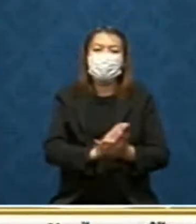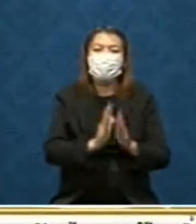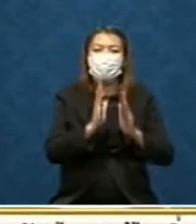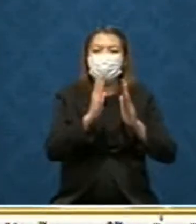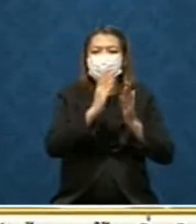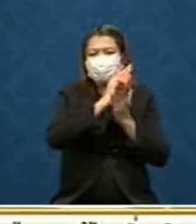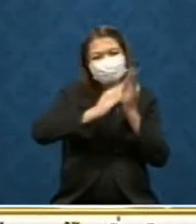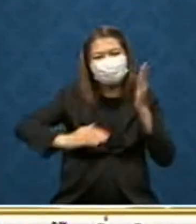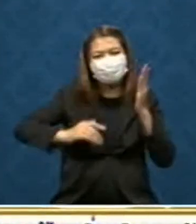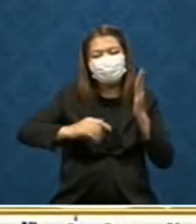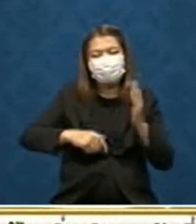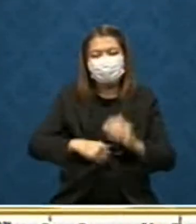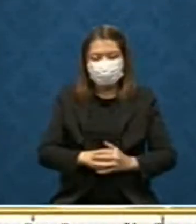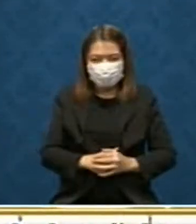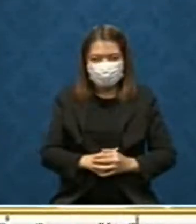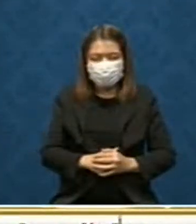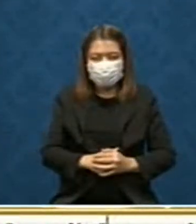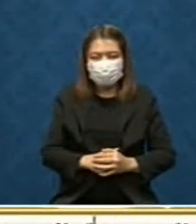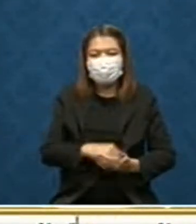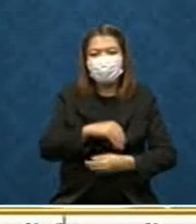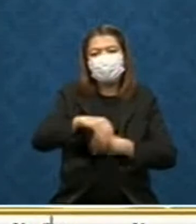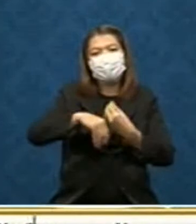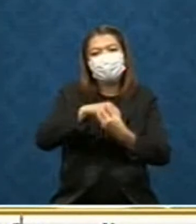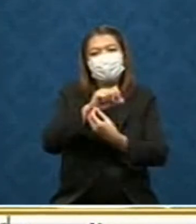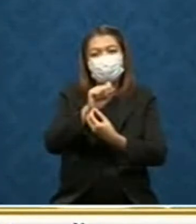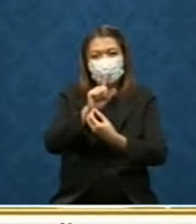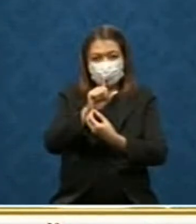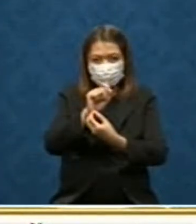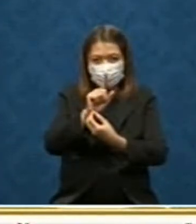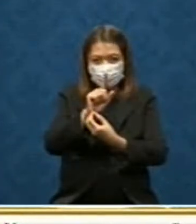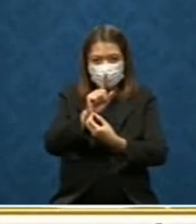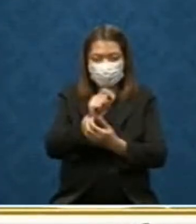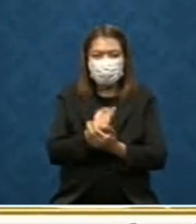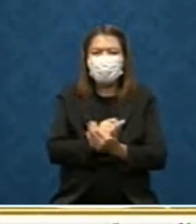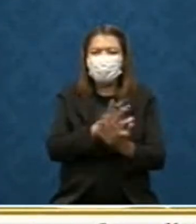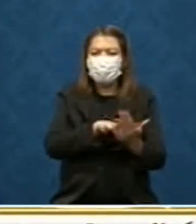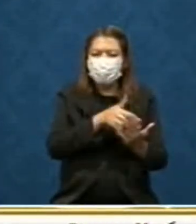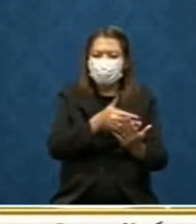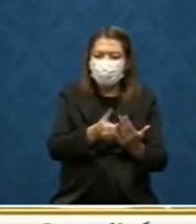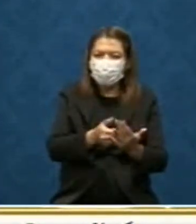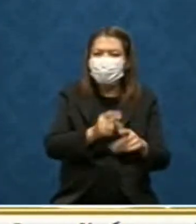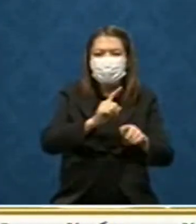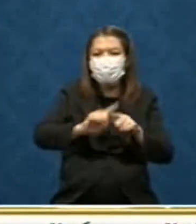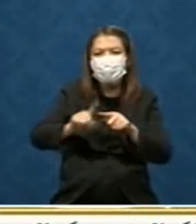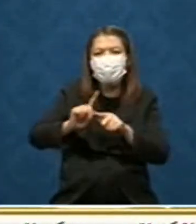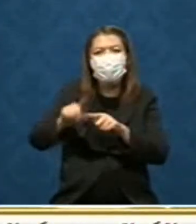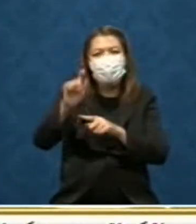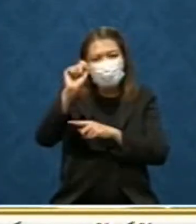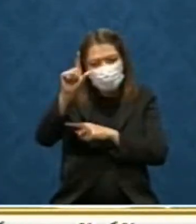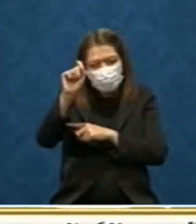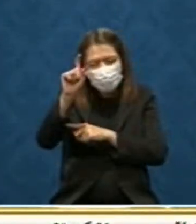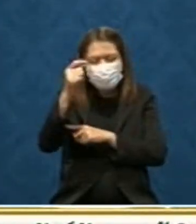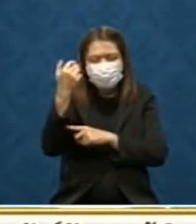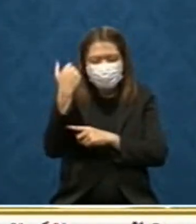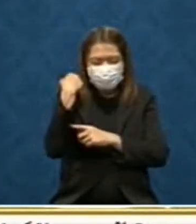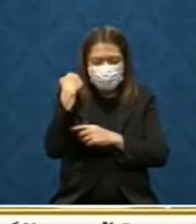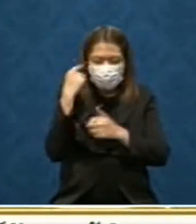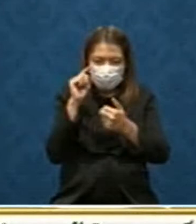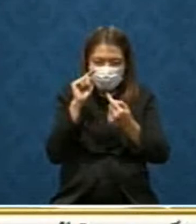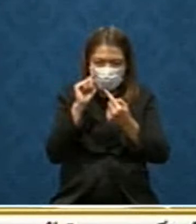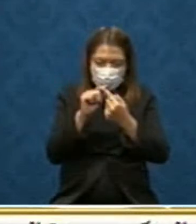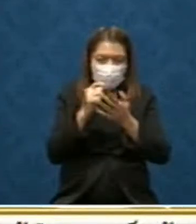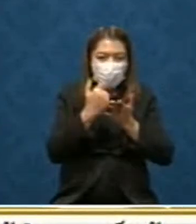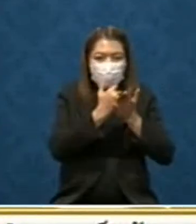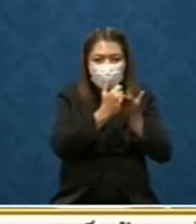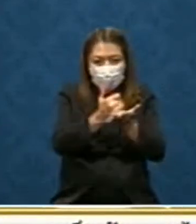เพรนั้น อัี้คือเศษฯกิจแล้วในโ protecting เล่ดุวนที่วามาทั้หมดนี่มีข้อ 1 ด้วยว่าจะ